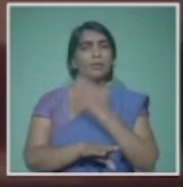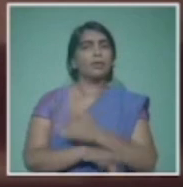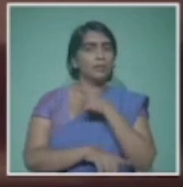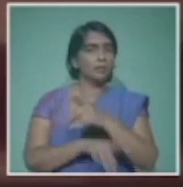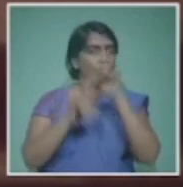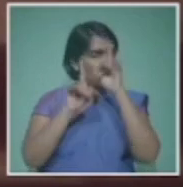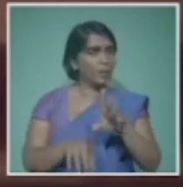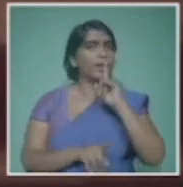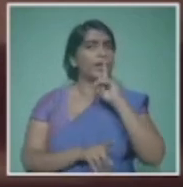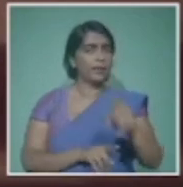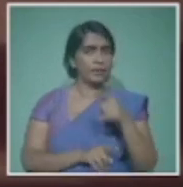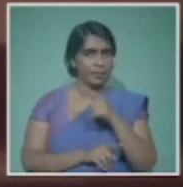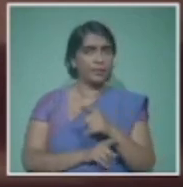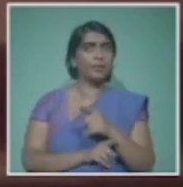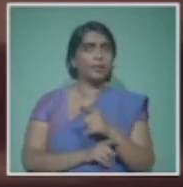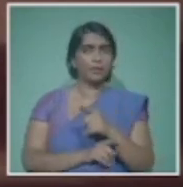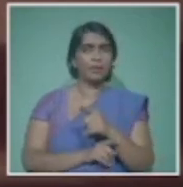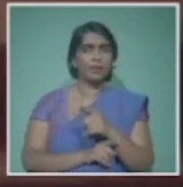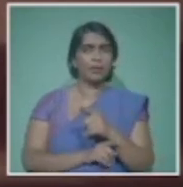අවස්ථාවකත් ඔය වගේම කතාවක් කිව්වා.